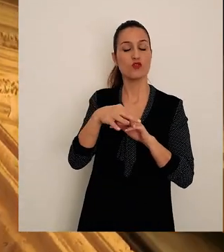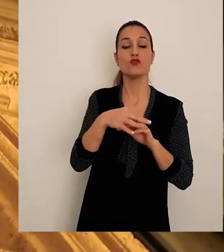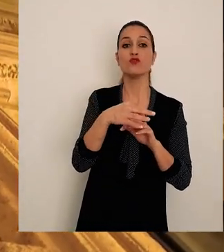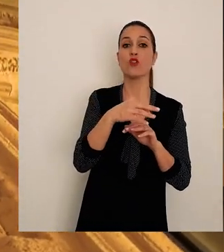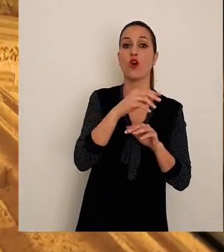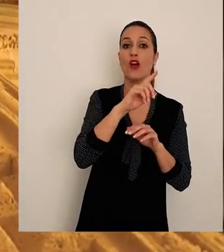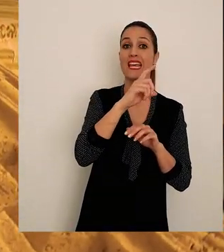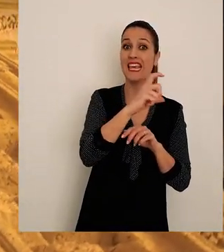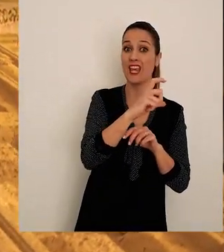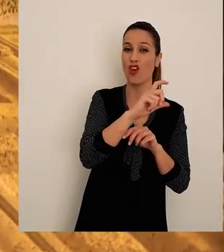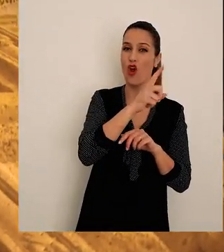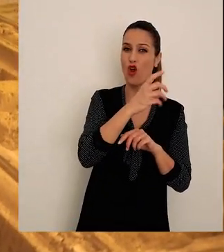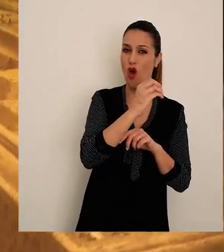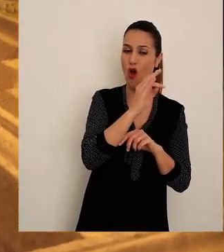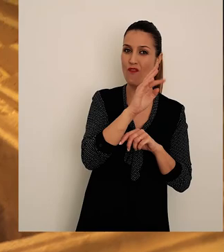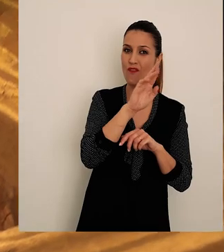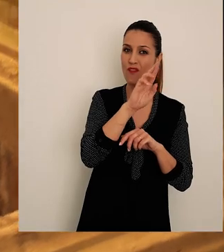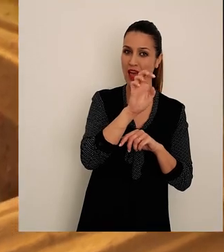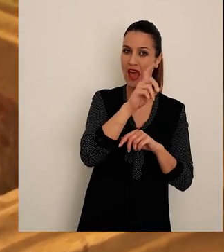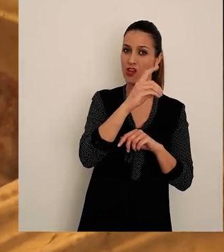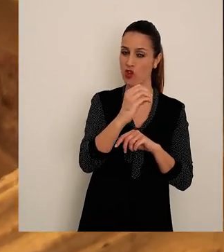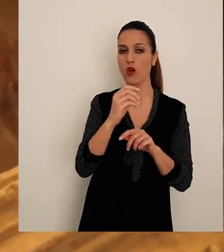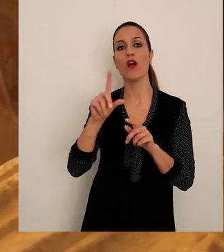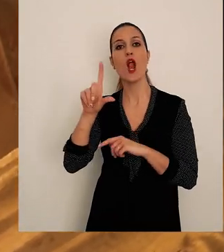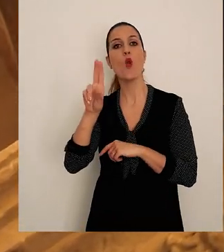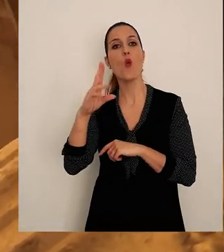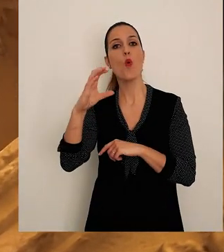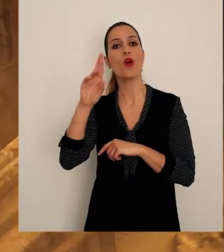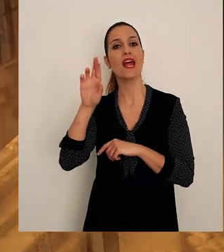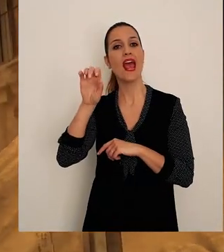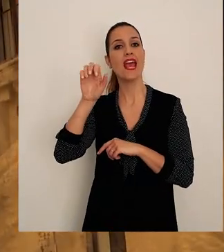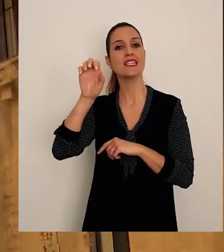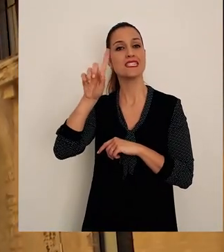1557 tra Chicco Loffredo e Lucrezia di Capua.